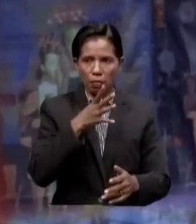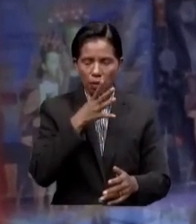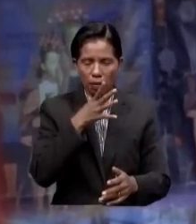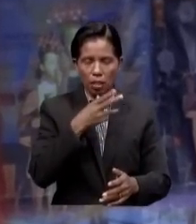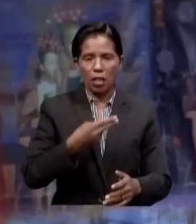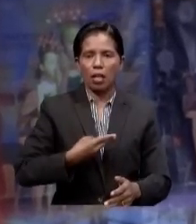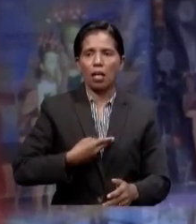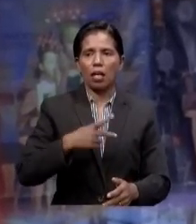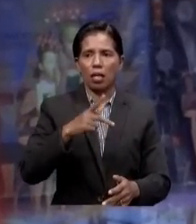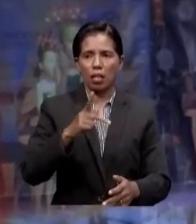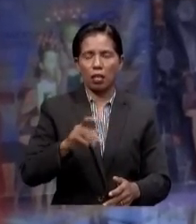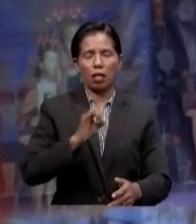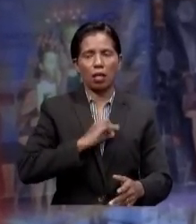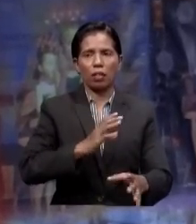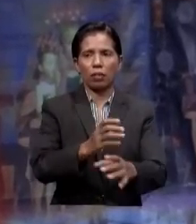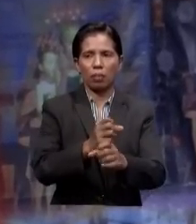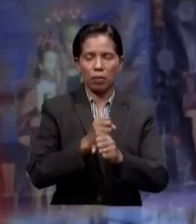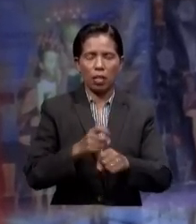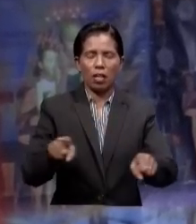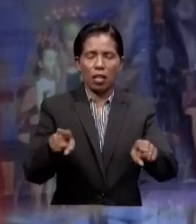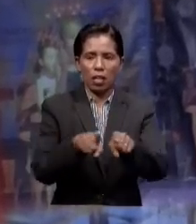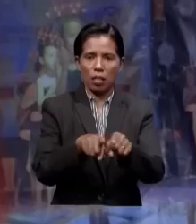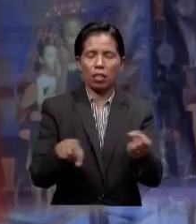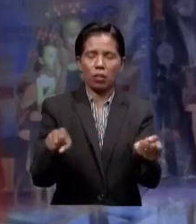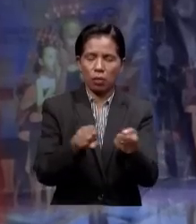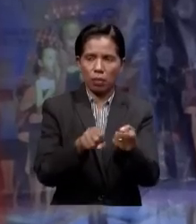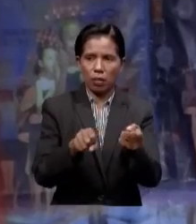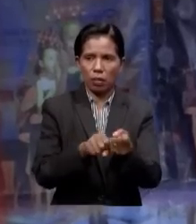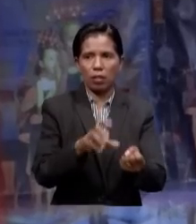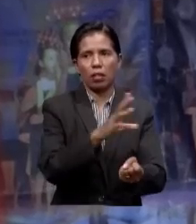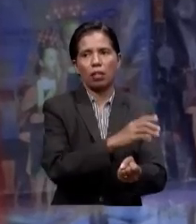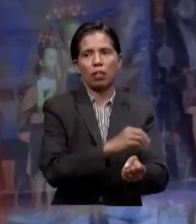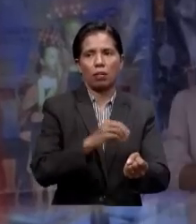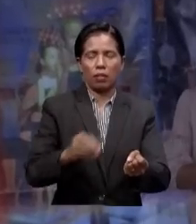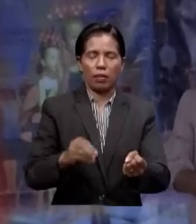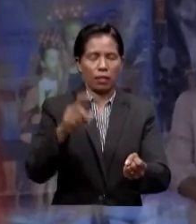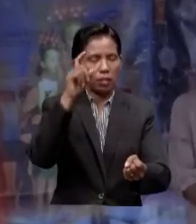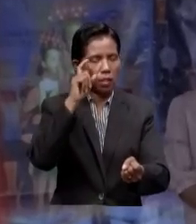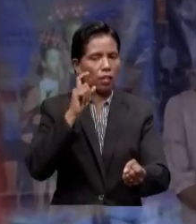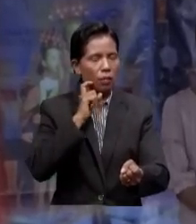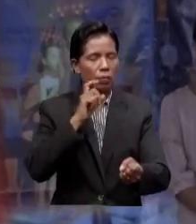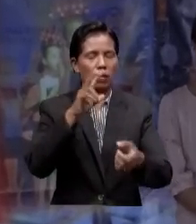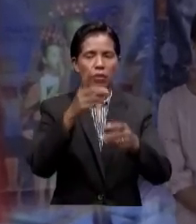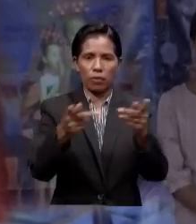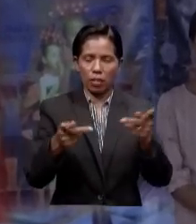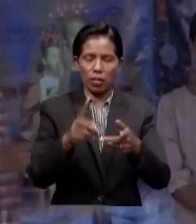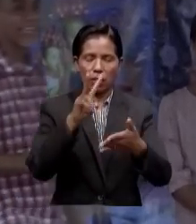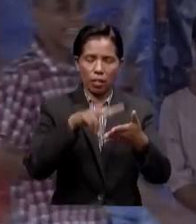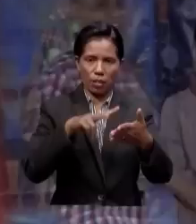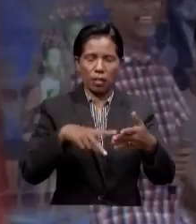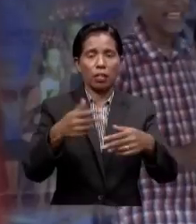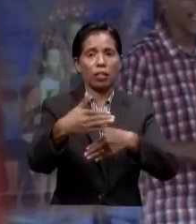hahalo Aosimo ato saia patrão pa sala de leitura Xanano Gusmão. Uso desculpa, ba ema hotu